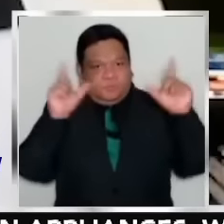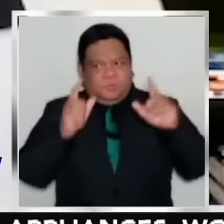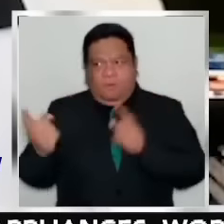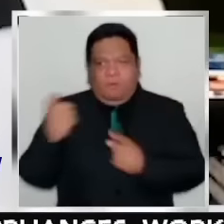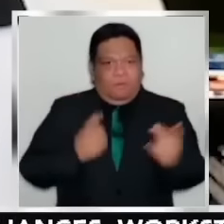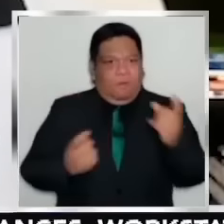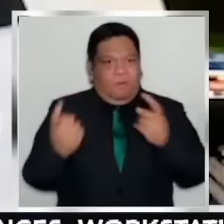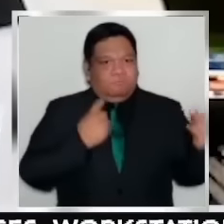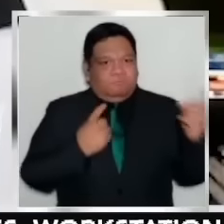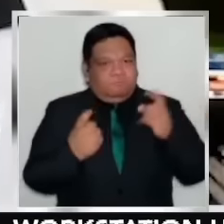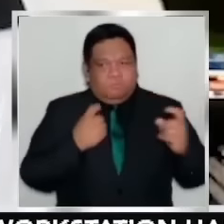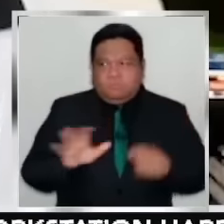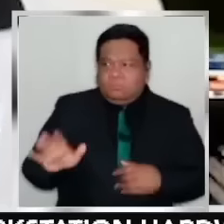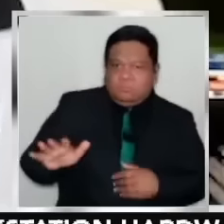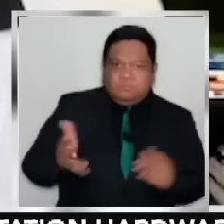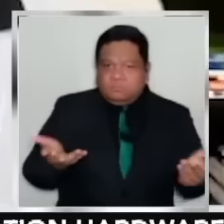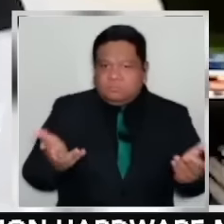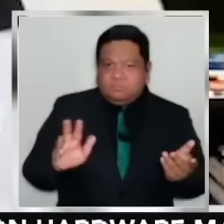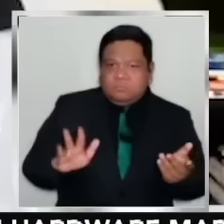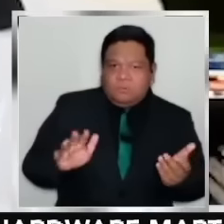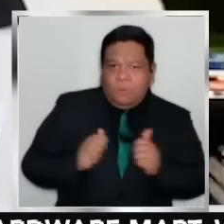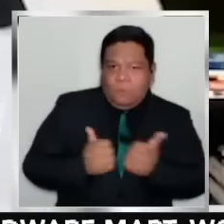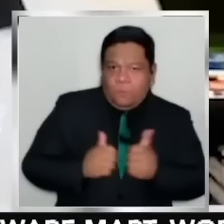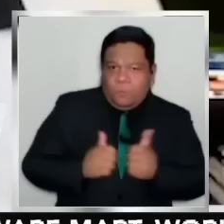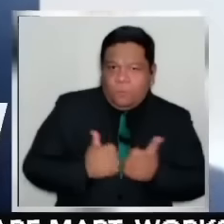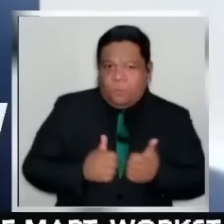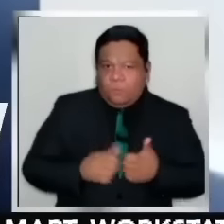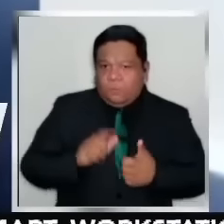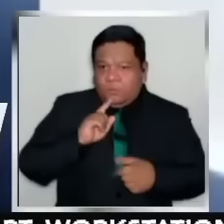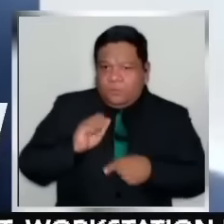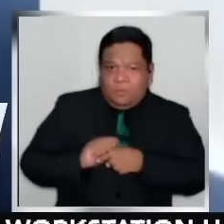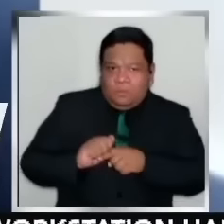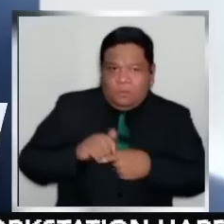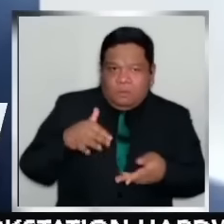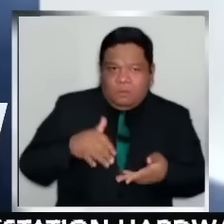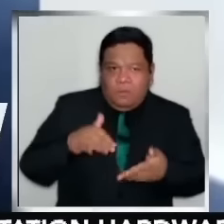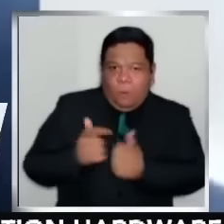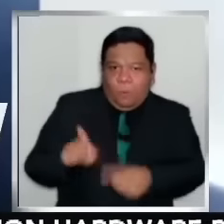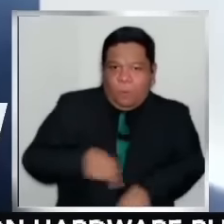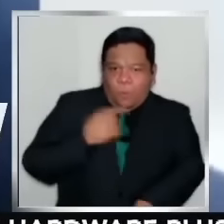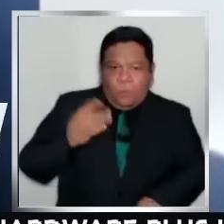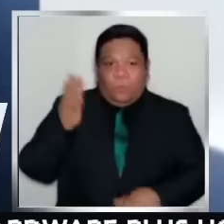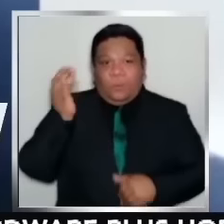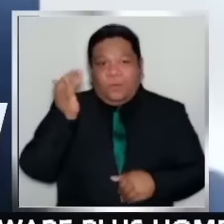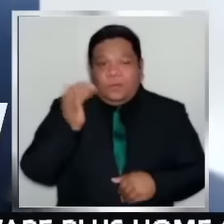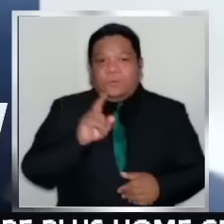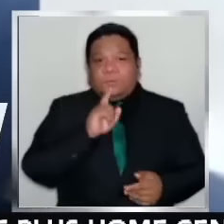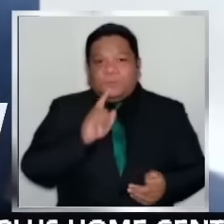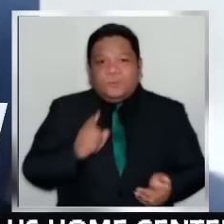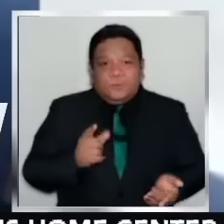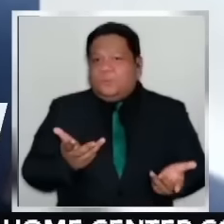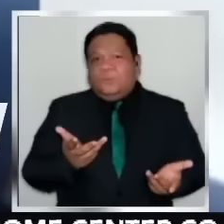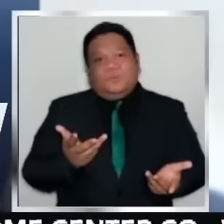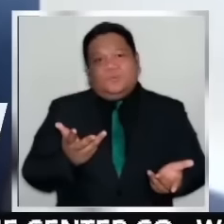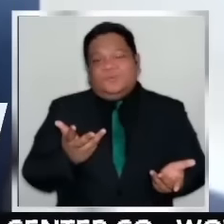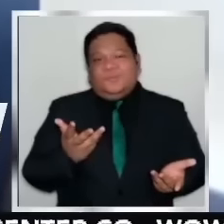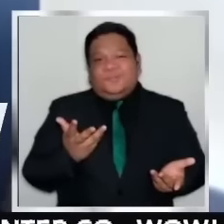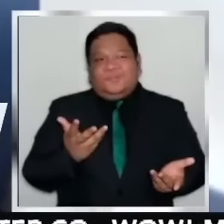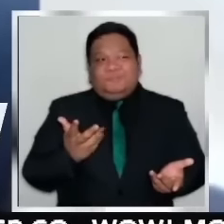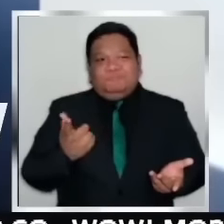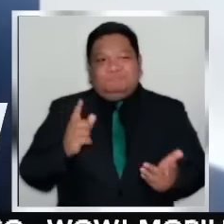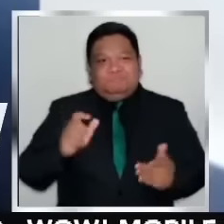kung gaano ba namin katagal na naaral to. Parang ganun kasi biglaan lang din po sila,